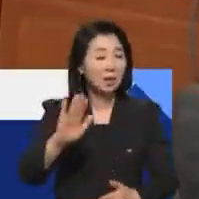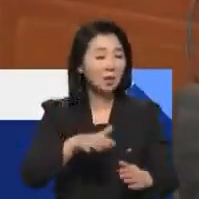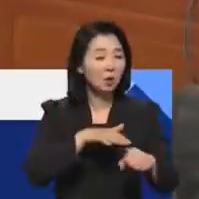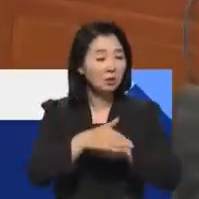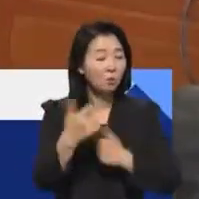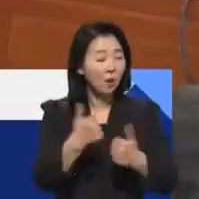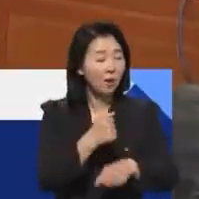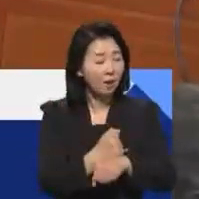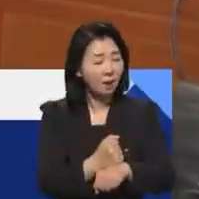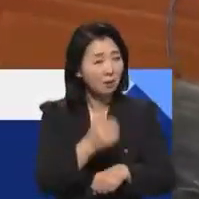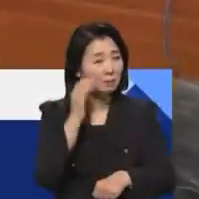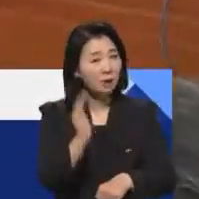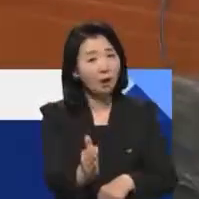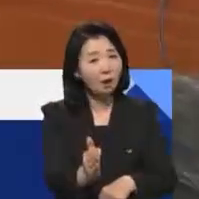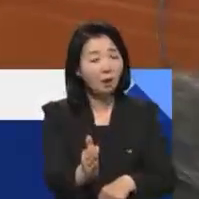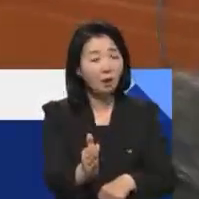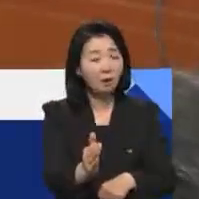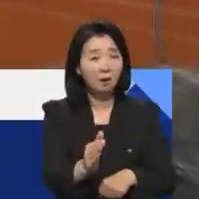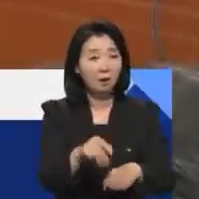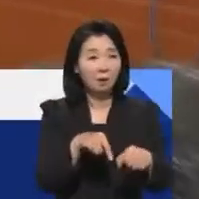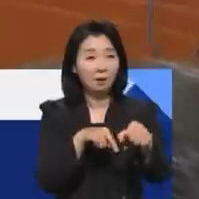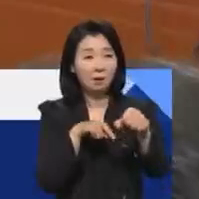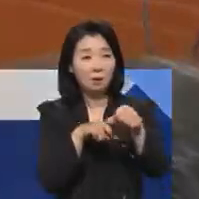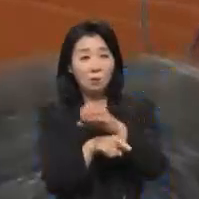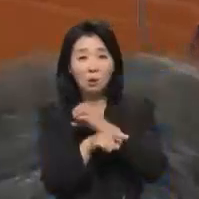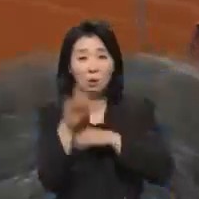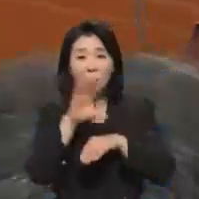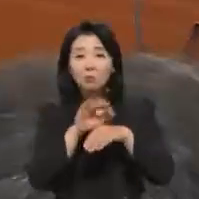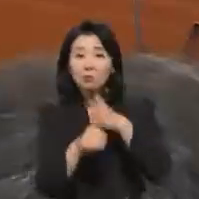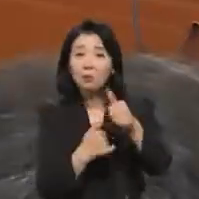하니까 이제 과방위 회의 진행 성망이 엉망.